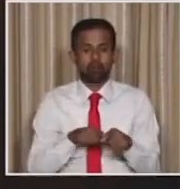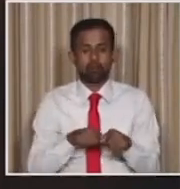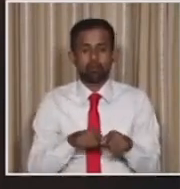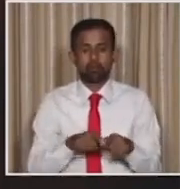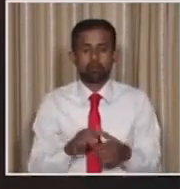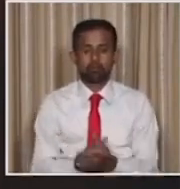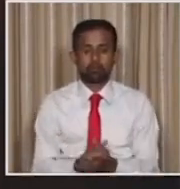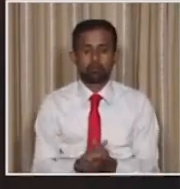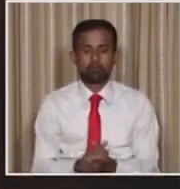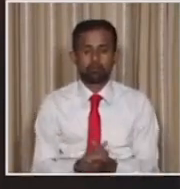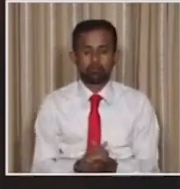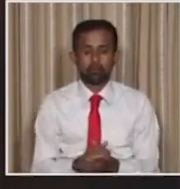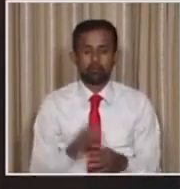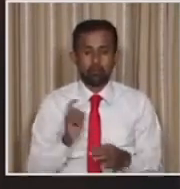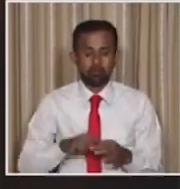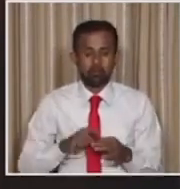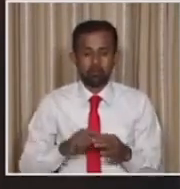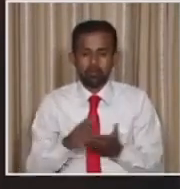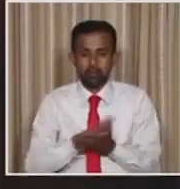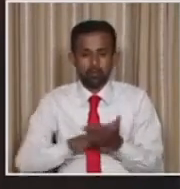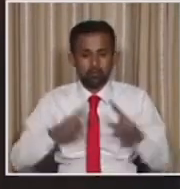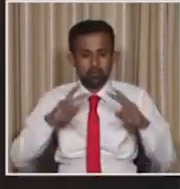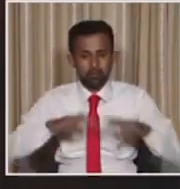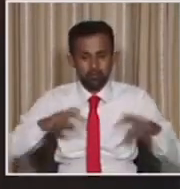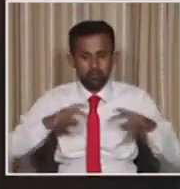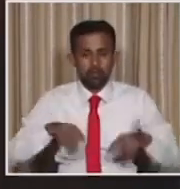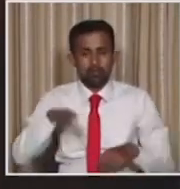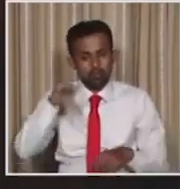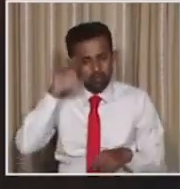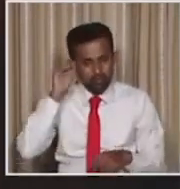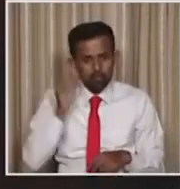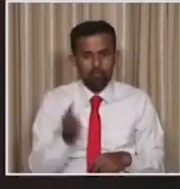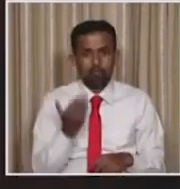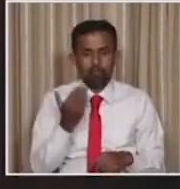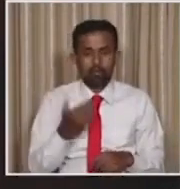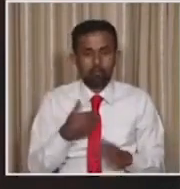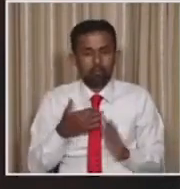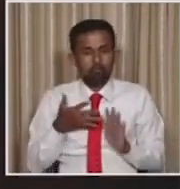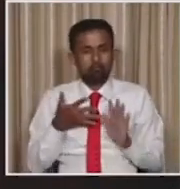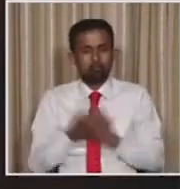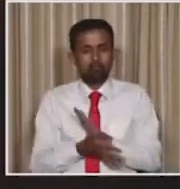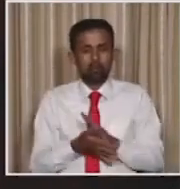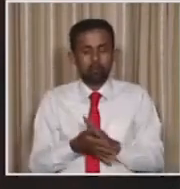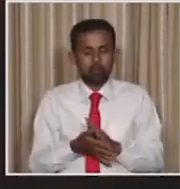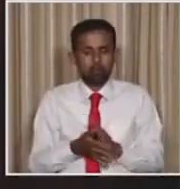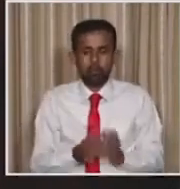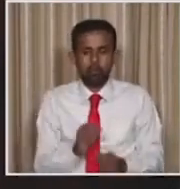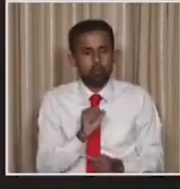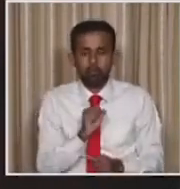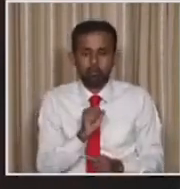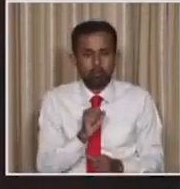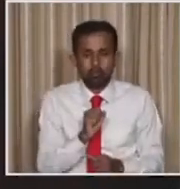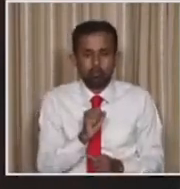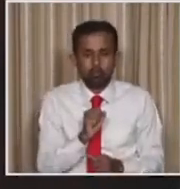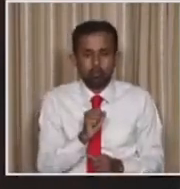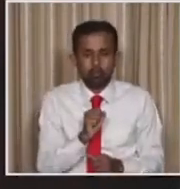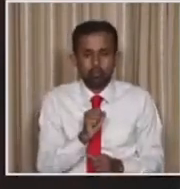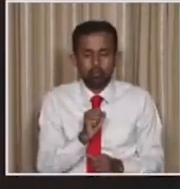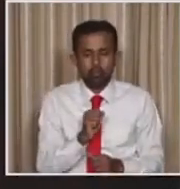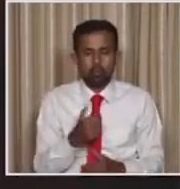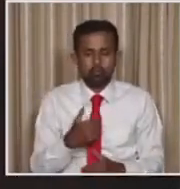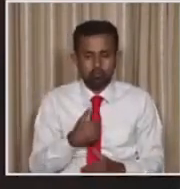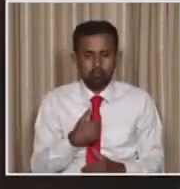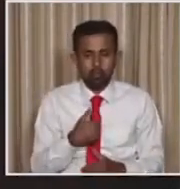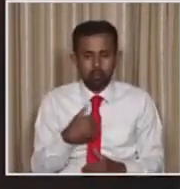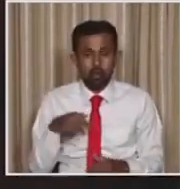අපි මේ ප්‍රශ්නේ තේරුම් ගන්න ඕන අපිට බැරදුනේ කොතනද කියලා. මං